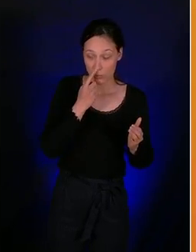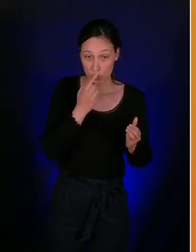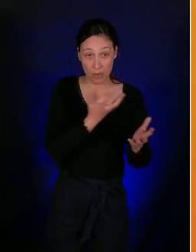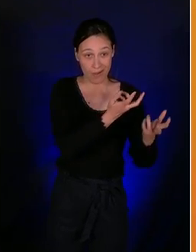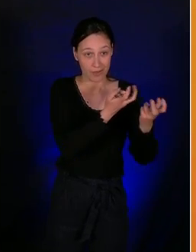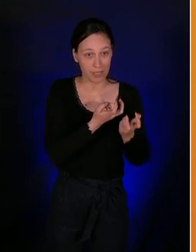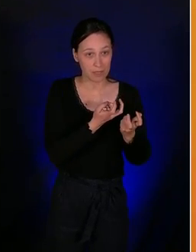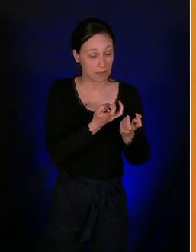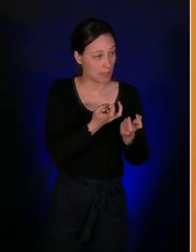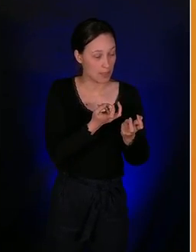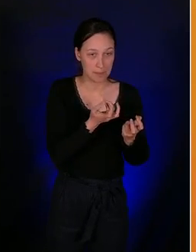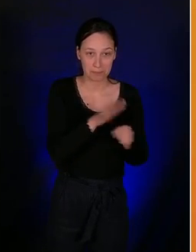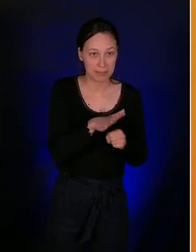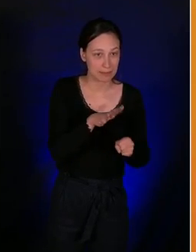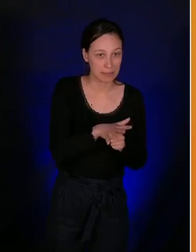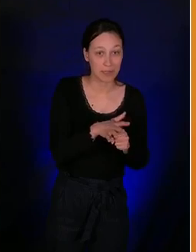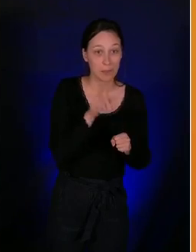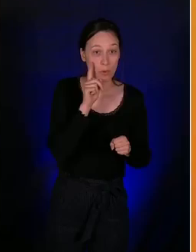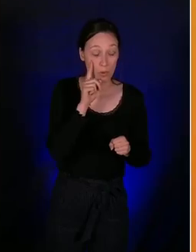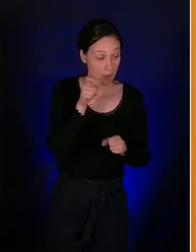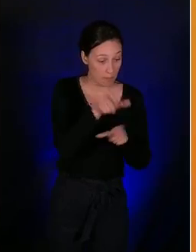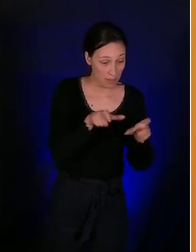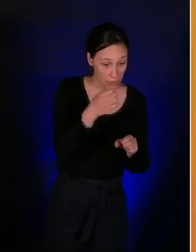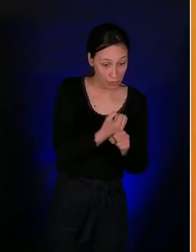confronté à des chercheurs qui préfèrent partir à l'étranger,